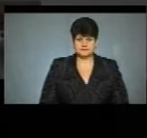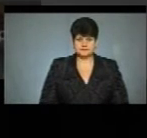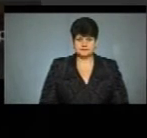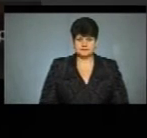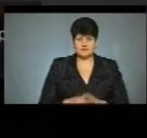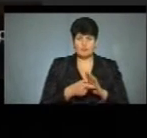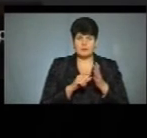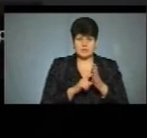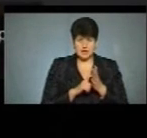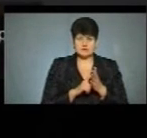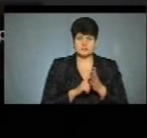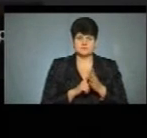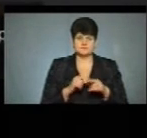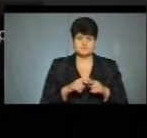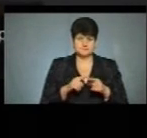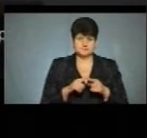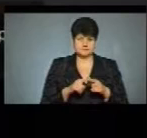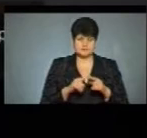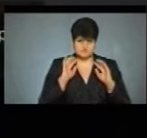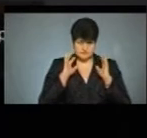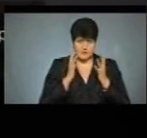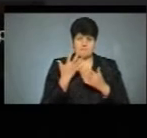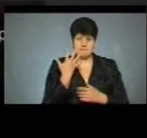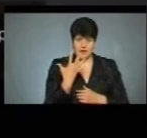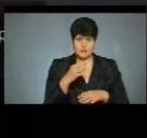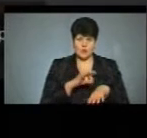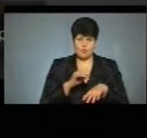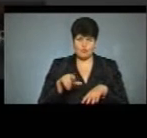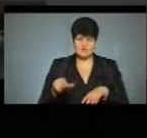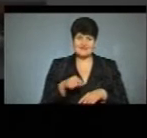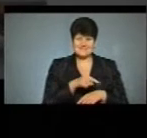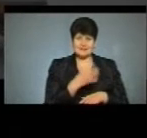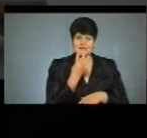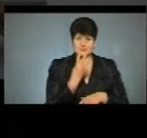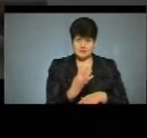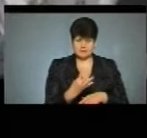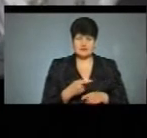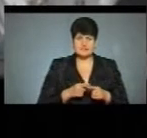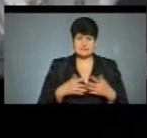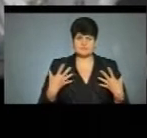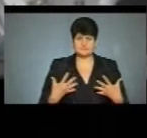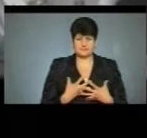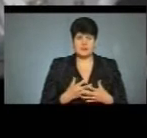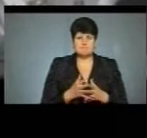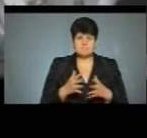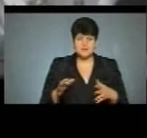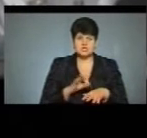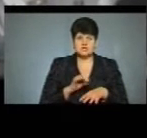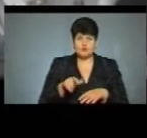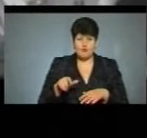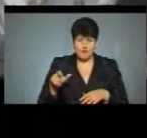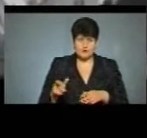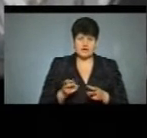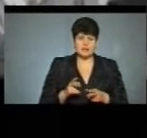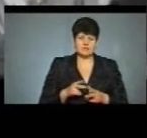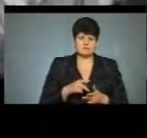інтенсивної терапії на даний час нас перебуває п'ятеро хворих, з них четверо з пневмонією. Більшість хворих, які поступили до нас в